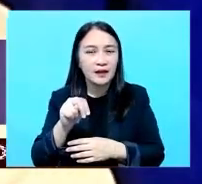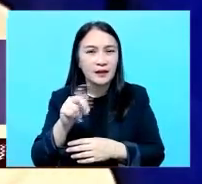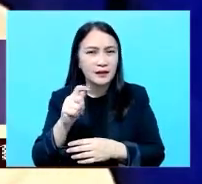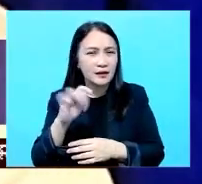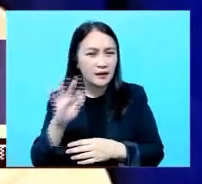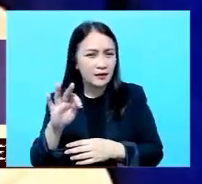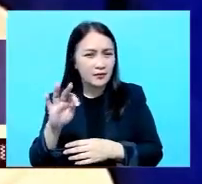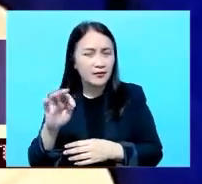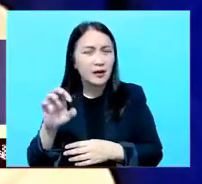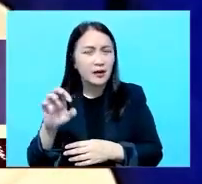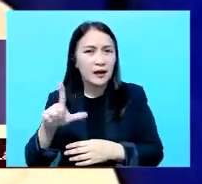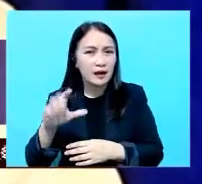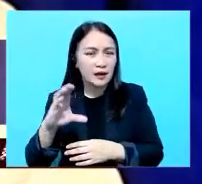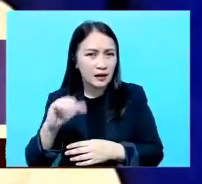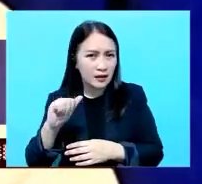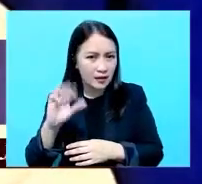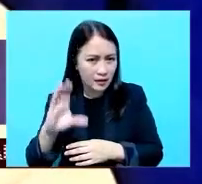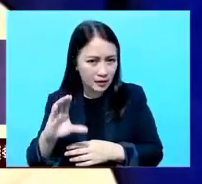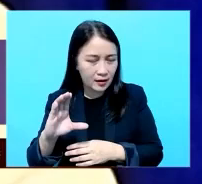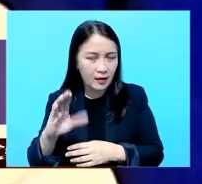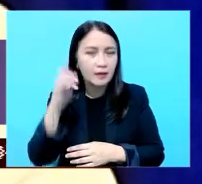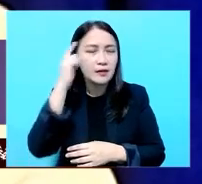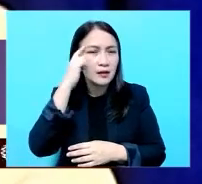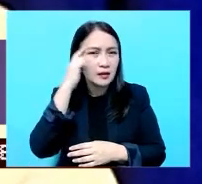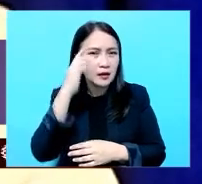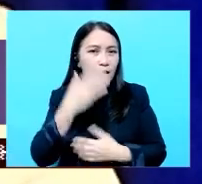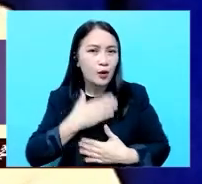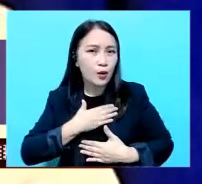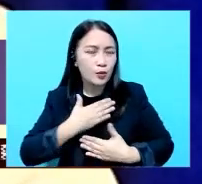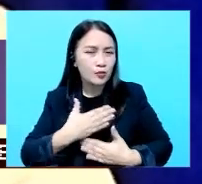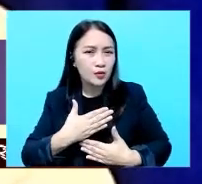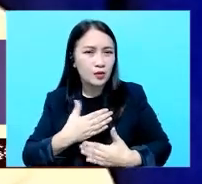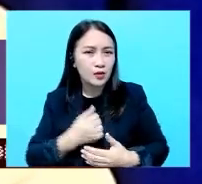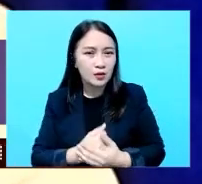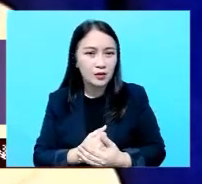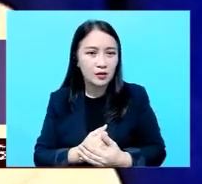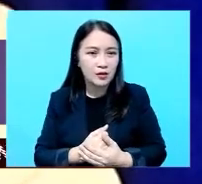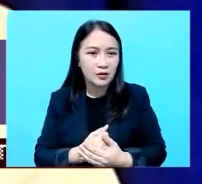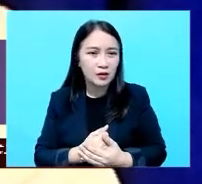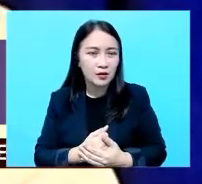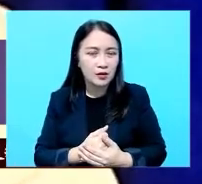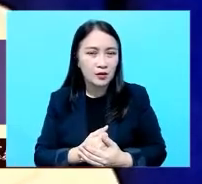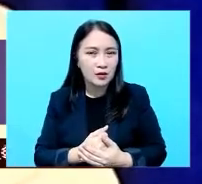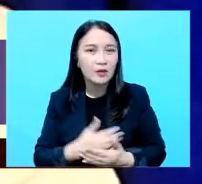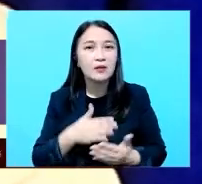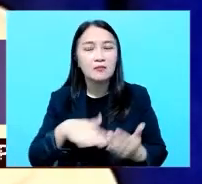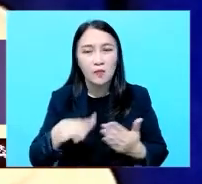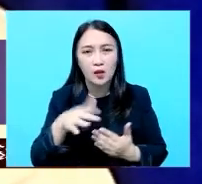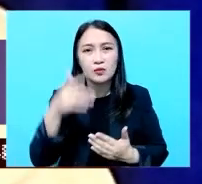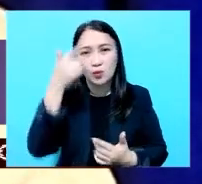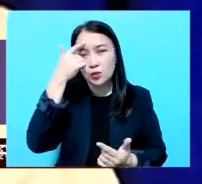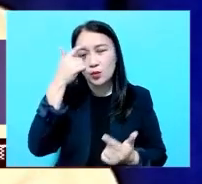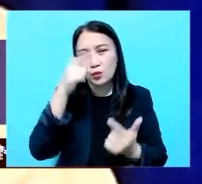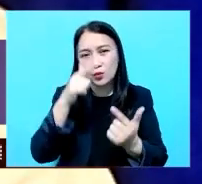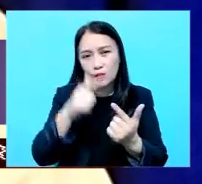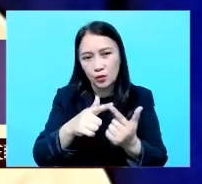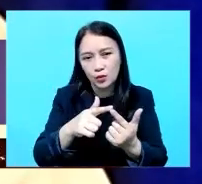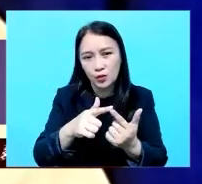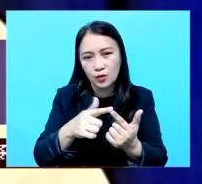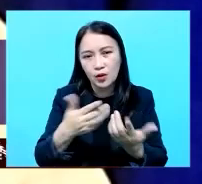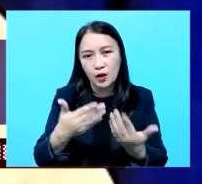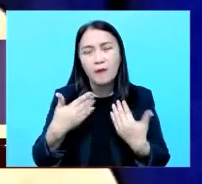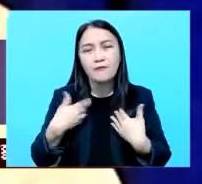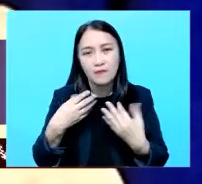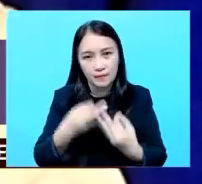unstinting commitment in the cause of the NTF-LCAC will undoubtedly be very valuable to the task